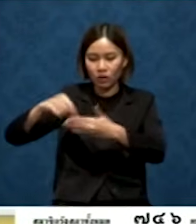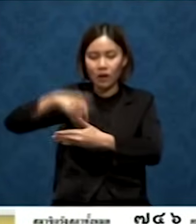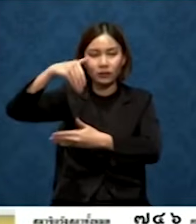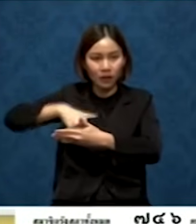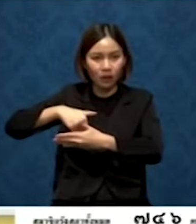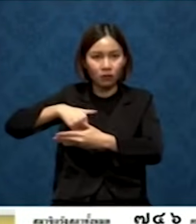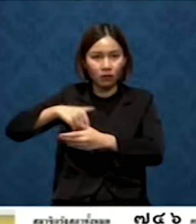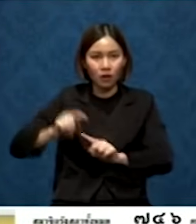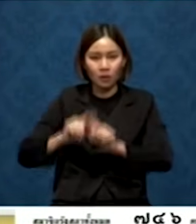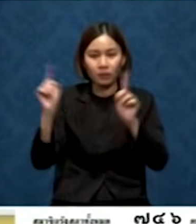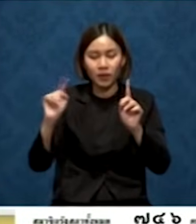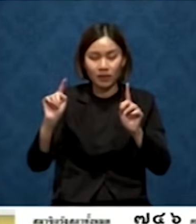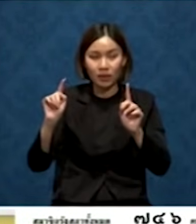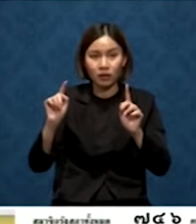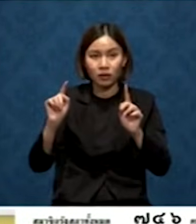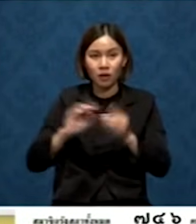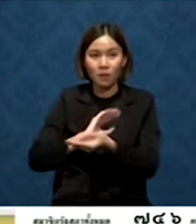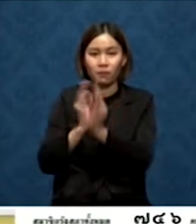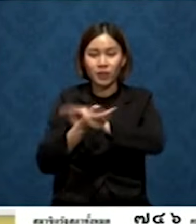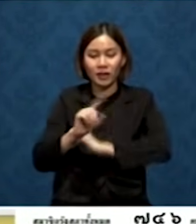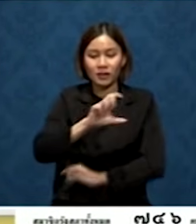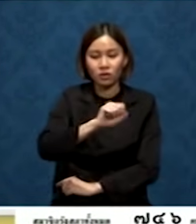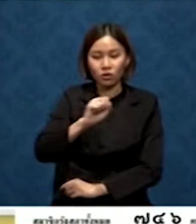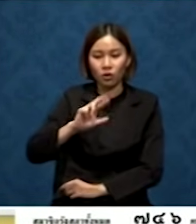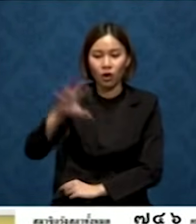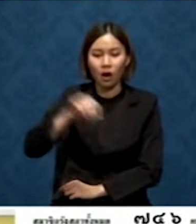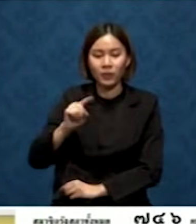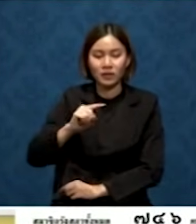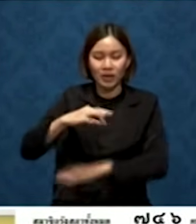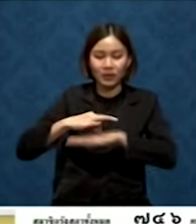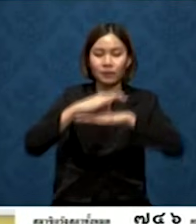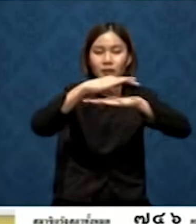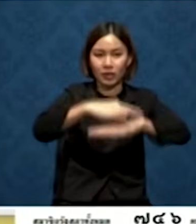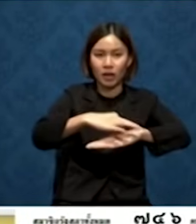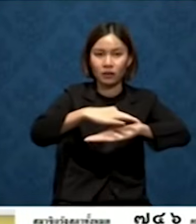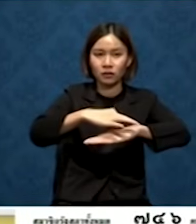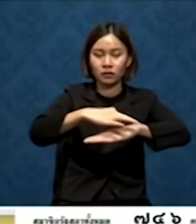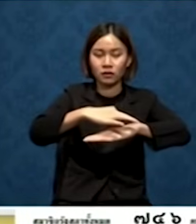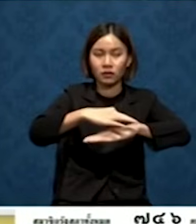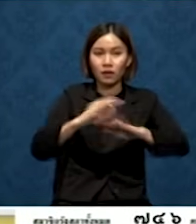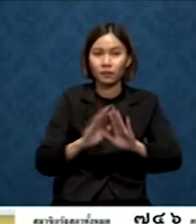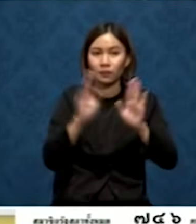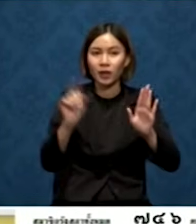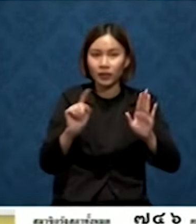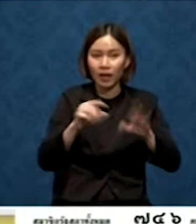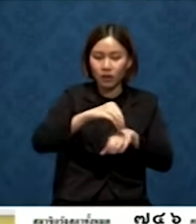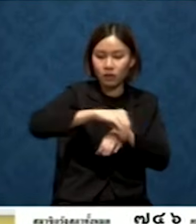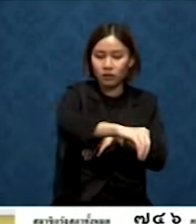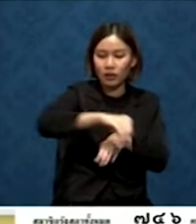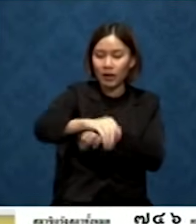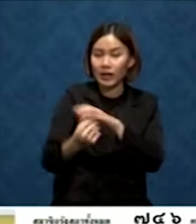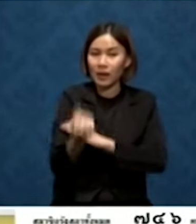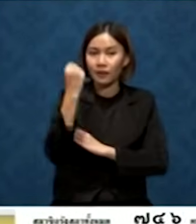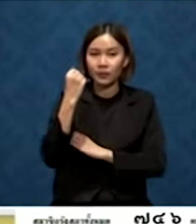ชนมาเป็นรูปแบบส.ส.รที่มีส่วนผสมของการแต่งตั้งเพื่อไปเปิดช่องครับให้เครือข่ายอำนาจเดิม